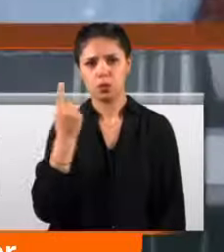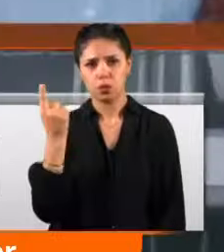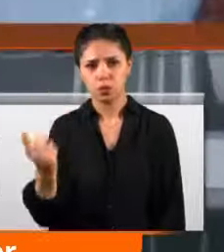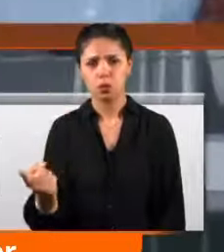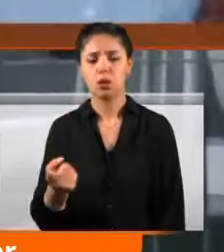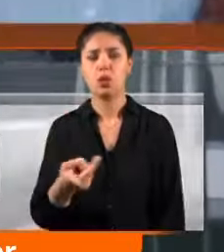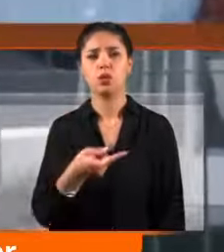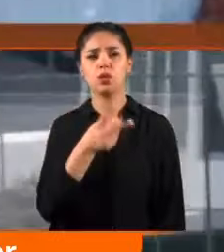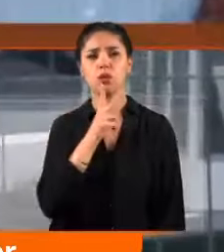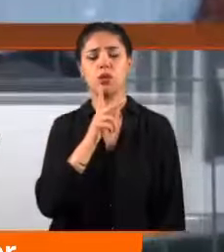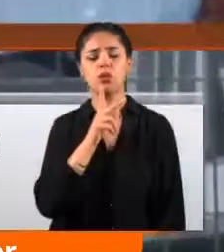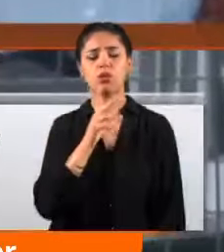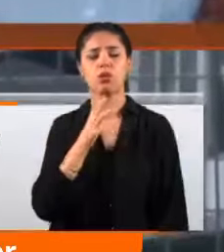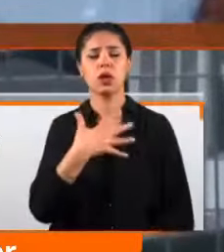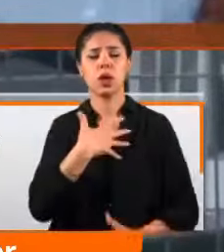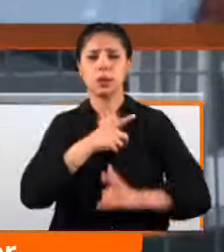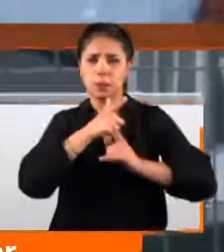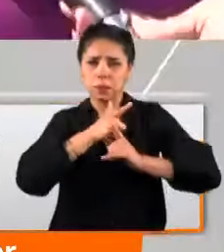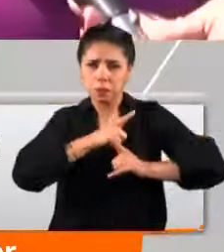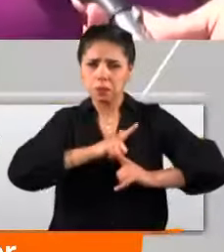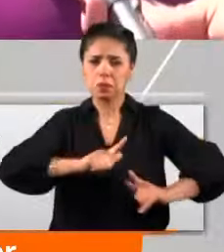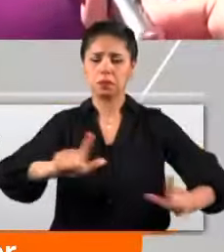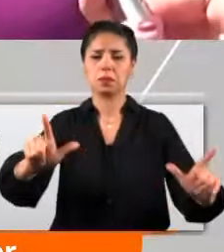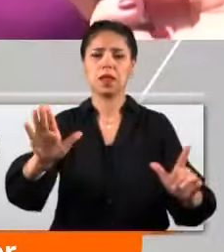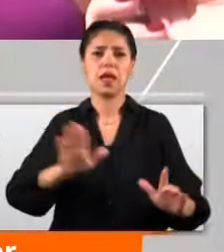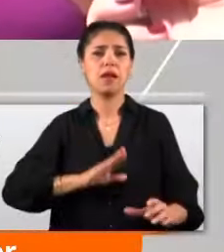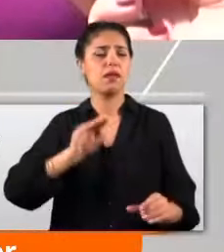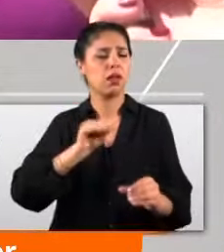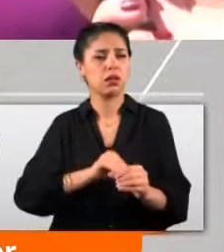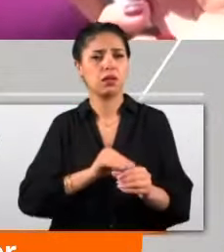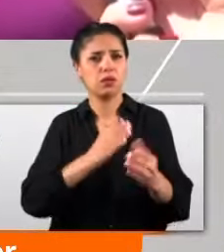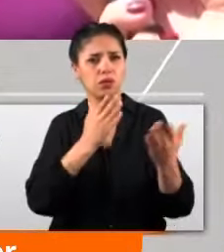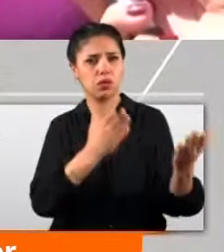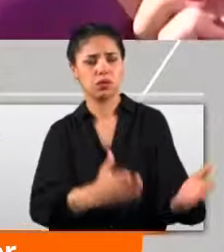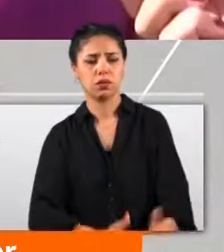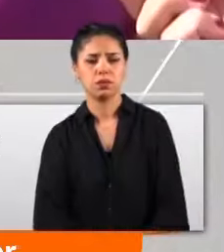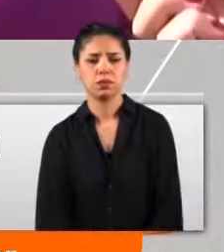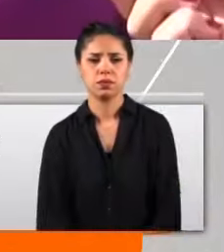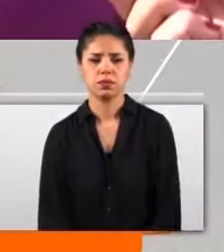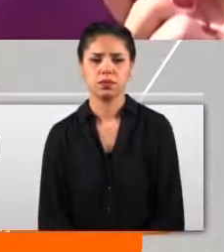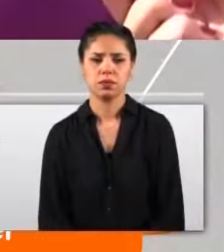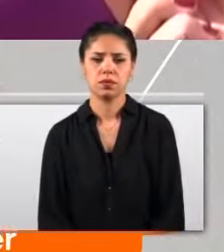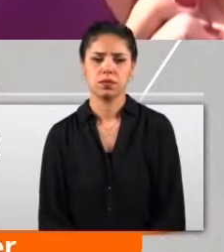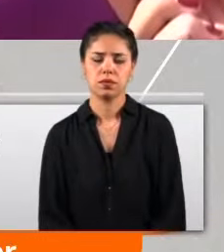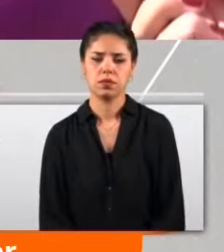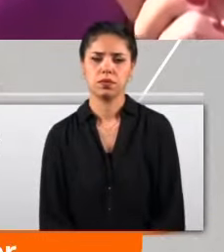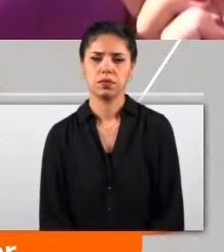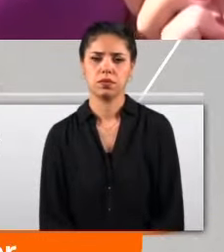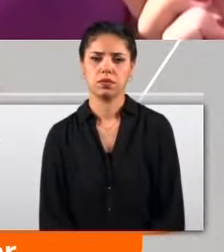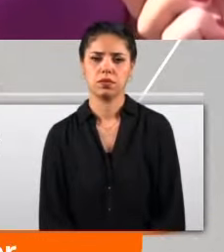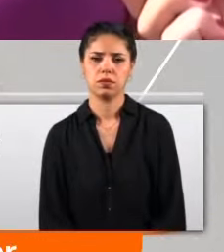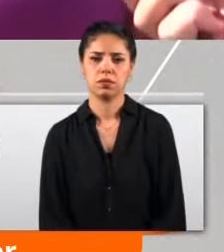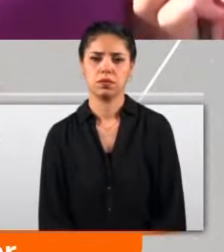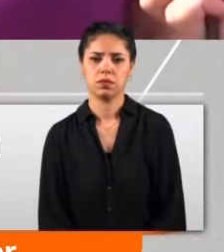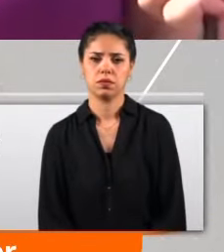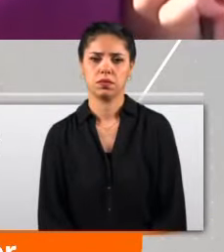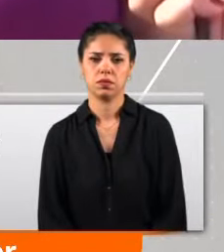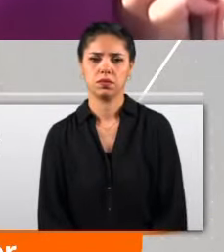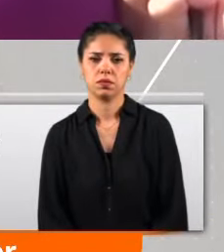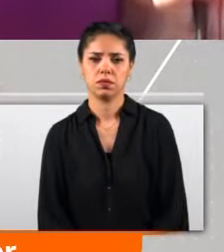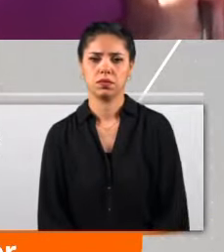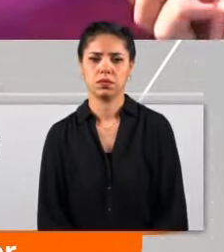kalan son sesiyle evladı için haykırdı. Bu şekilde bir ölümü hiç kimse hak etmiyor. Benim yetim yavruma sahip çıkılsın. Ben başka